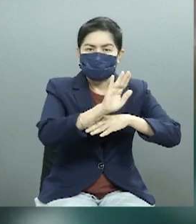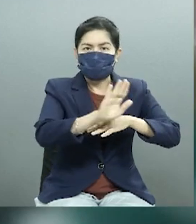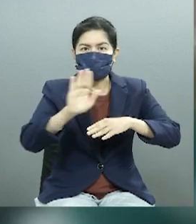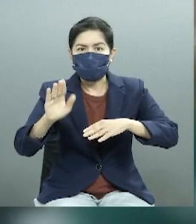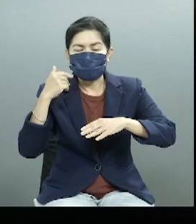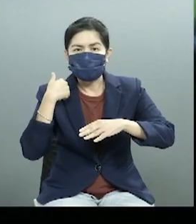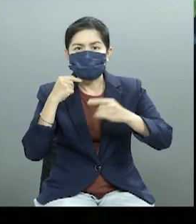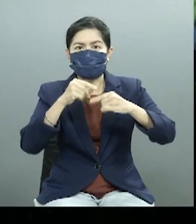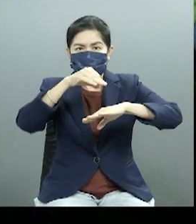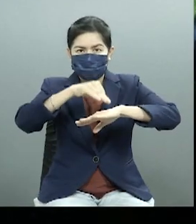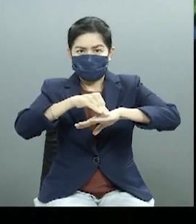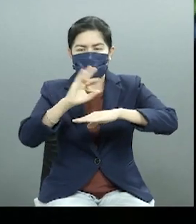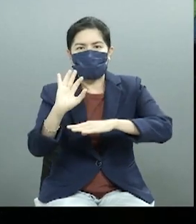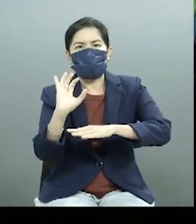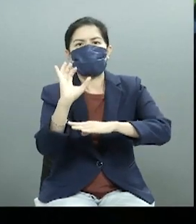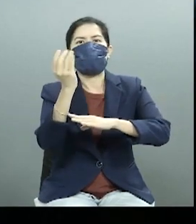ยู่ตรงไหนของโลก